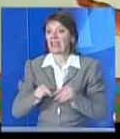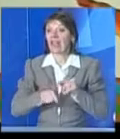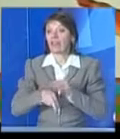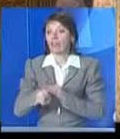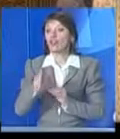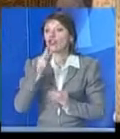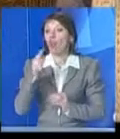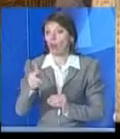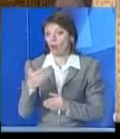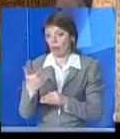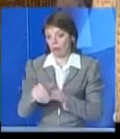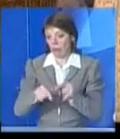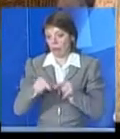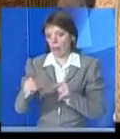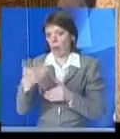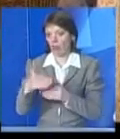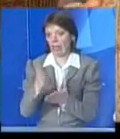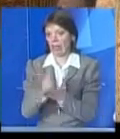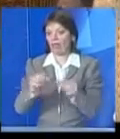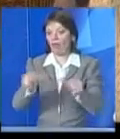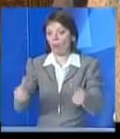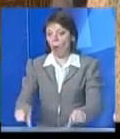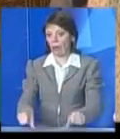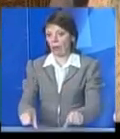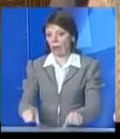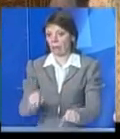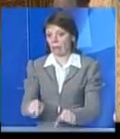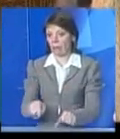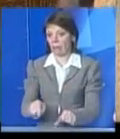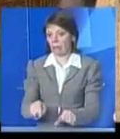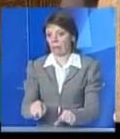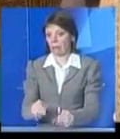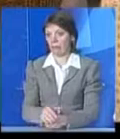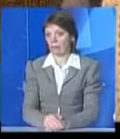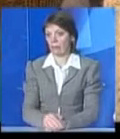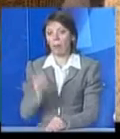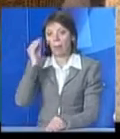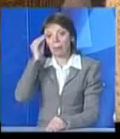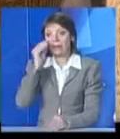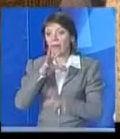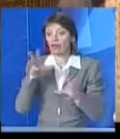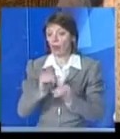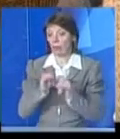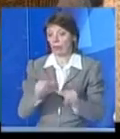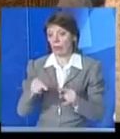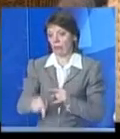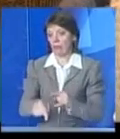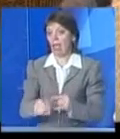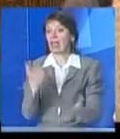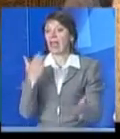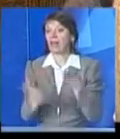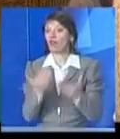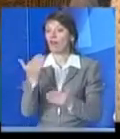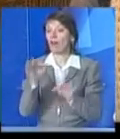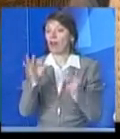має, вона вже сформована. В неї вже є сформовані її і мотивації, і є нахили її там вже розвинуті якісь. Так от, якщо